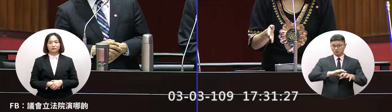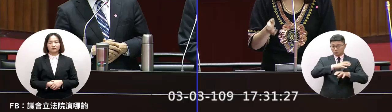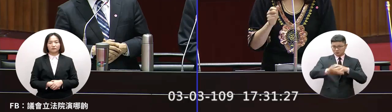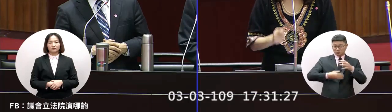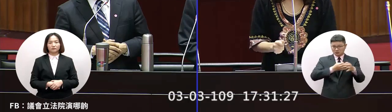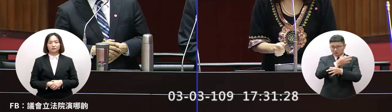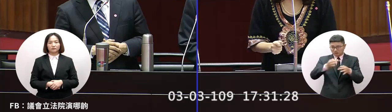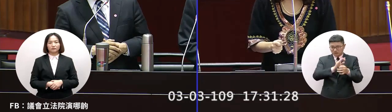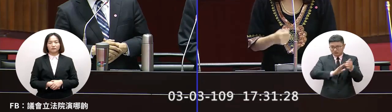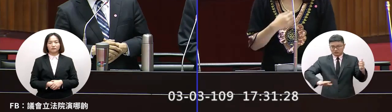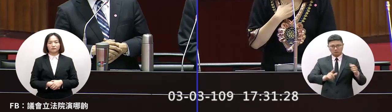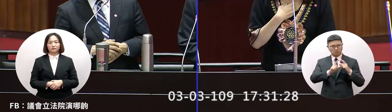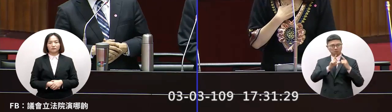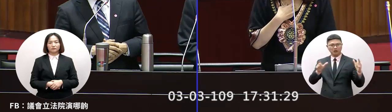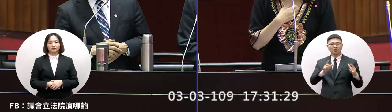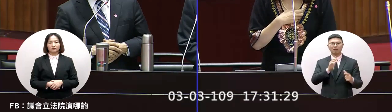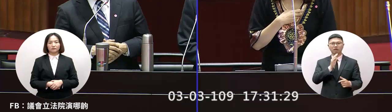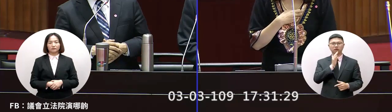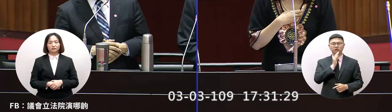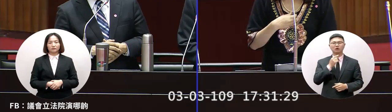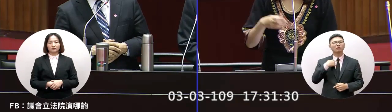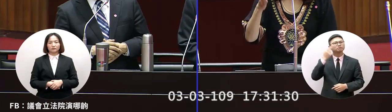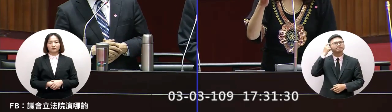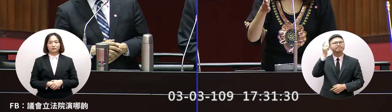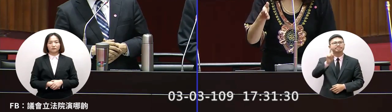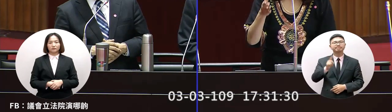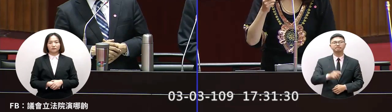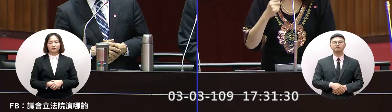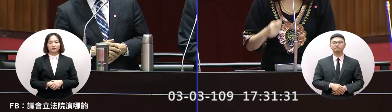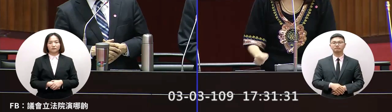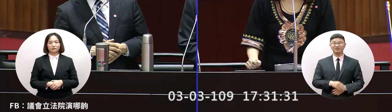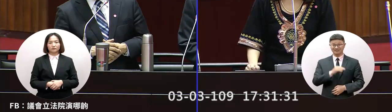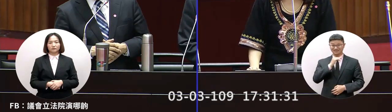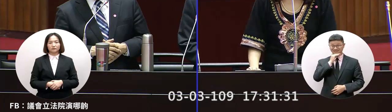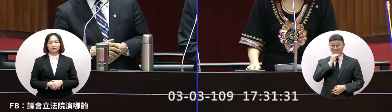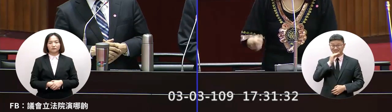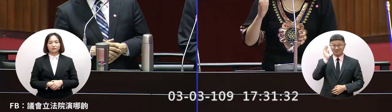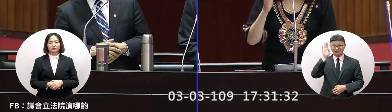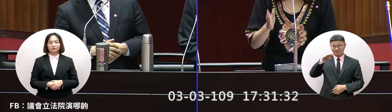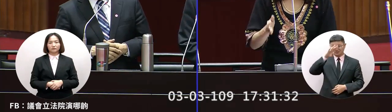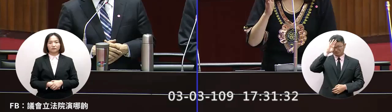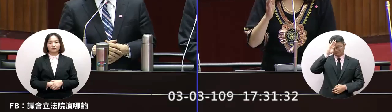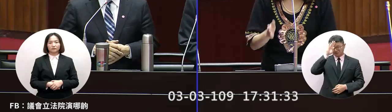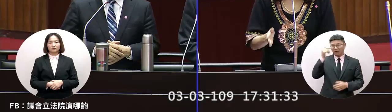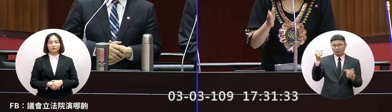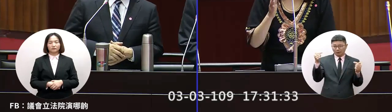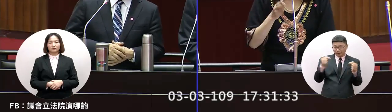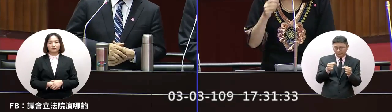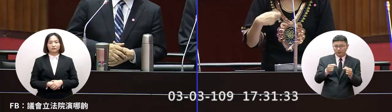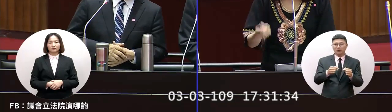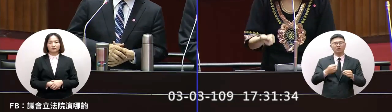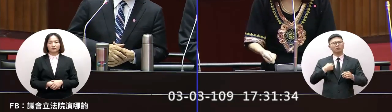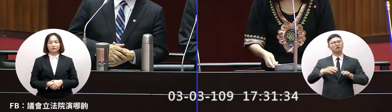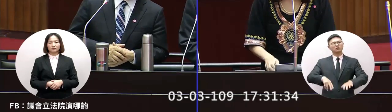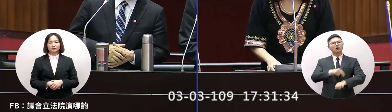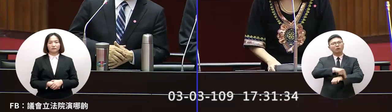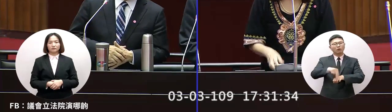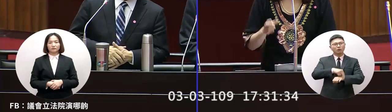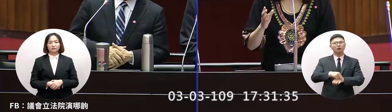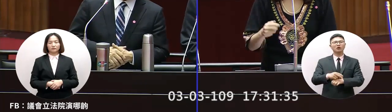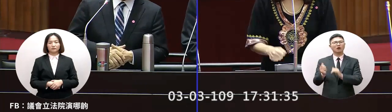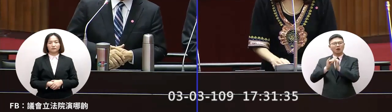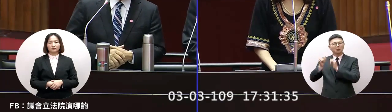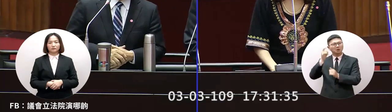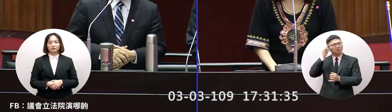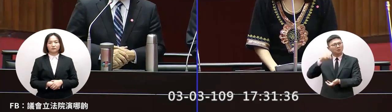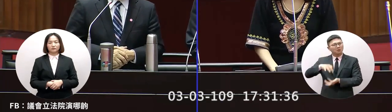影响是很大的。外溢属西工，等到疫情缓和了以后，现在规划很多人的反应呐、啊，